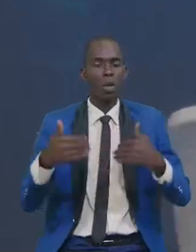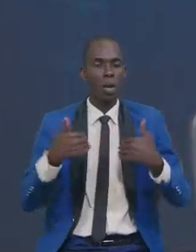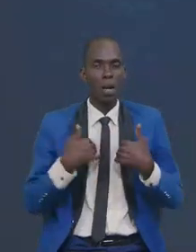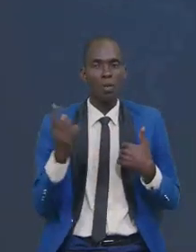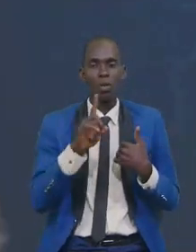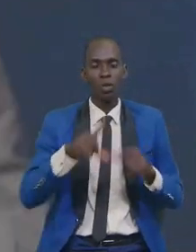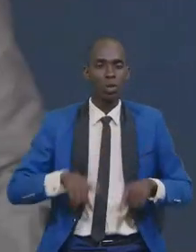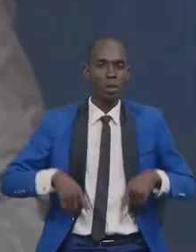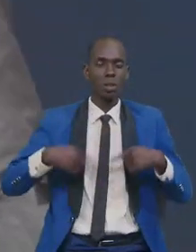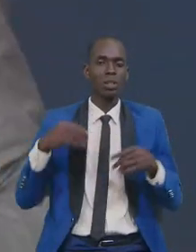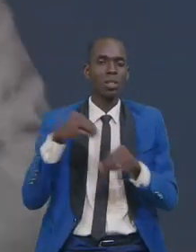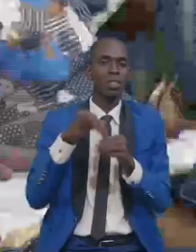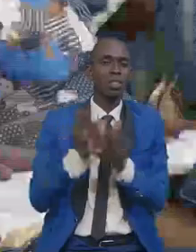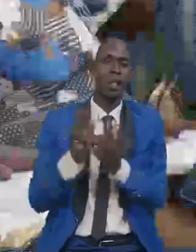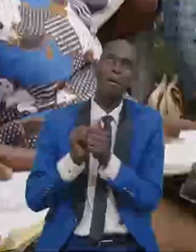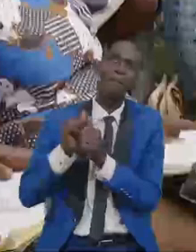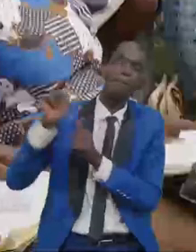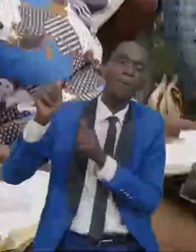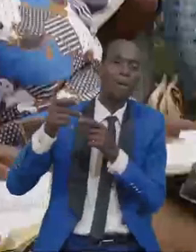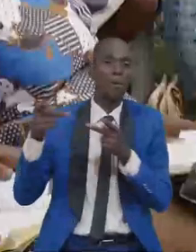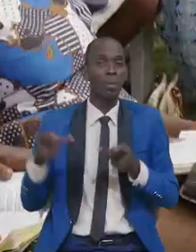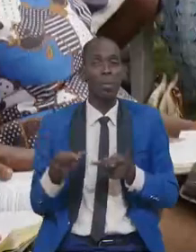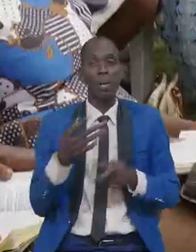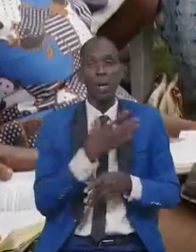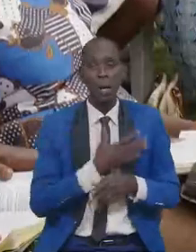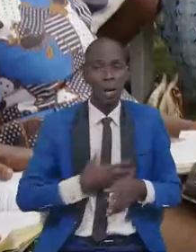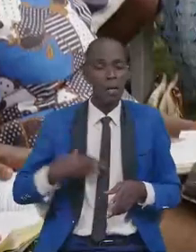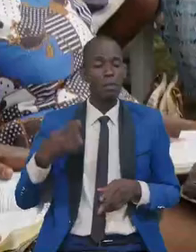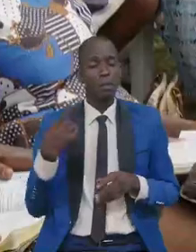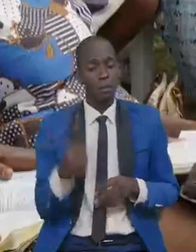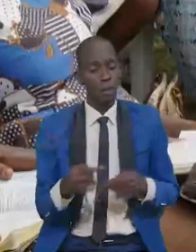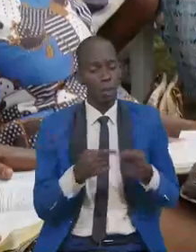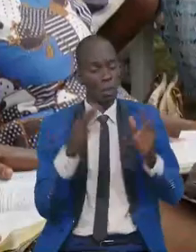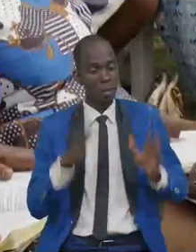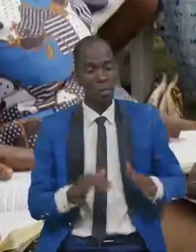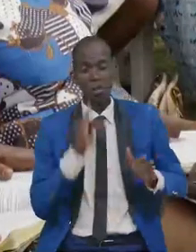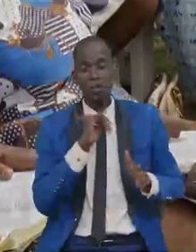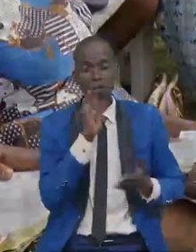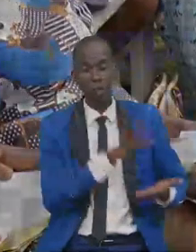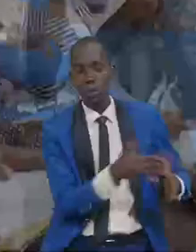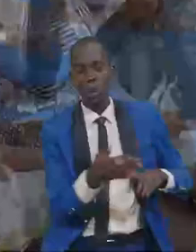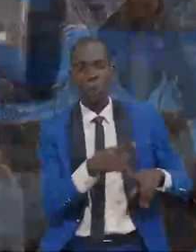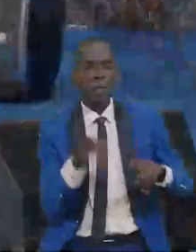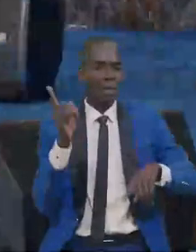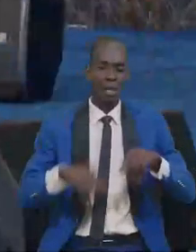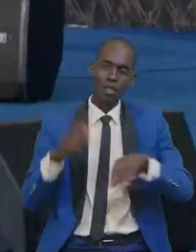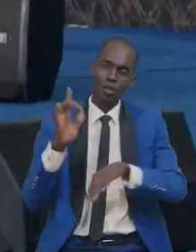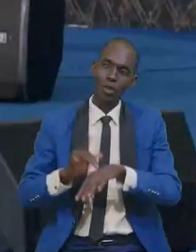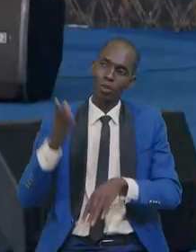Il ne sait pas là où tu vis. Tu seras loin de lui. Et il n'est pas mort. Mais il ne peut plus te